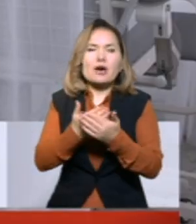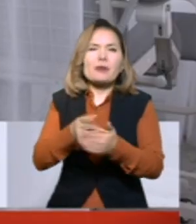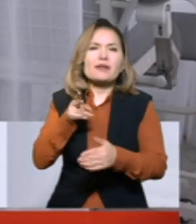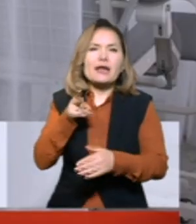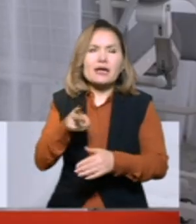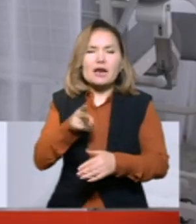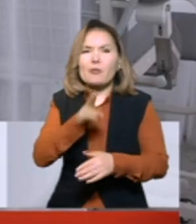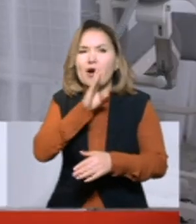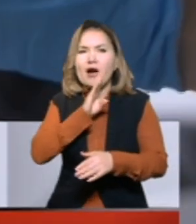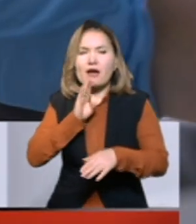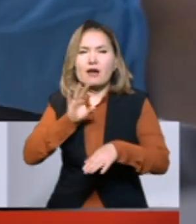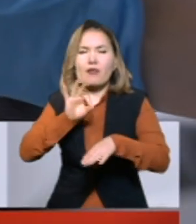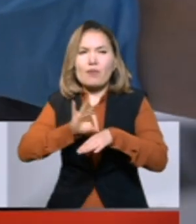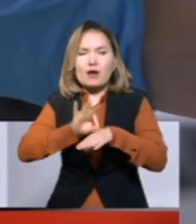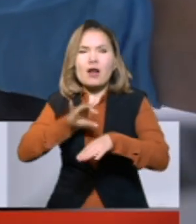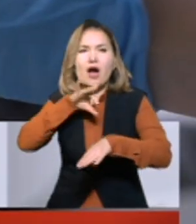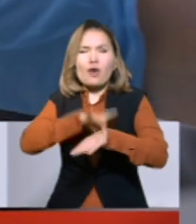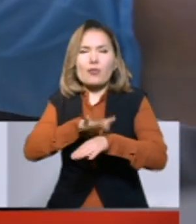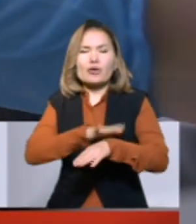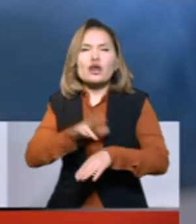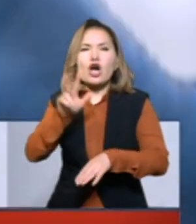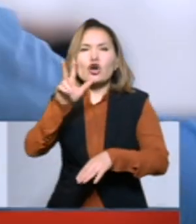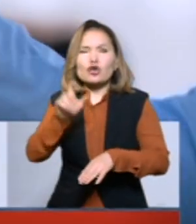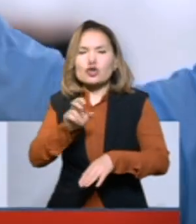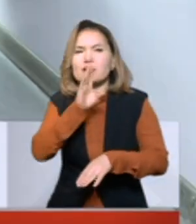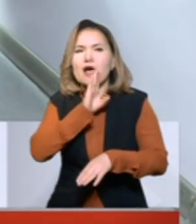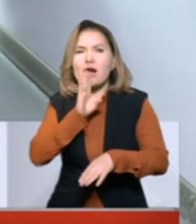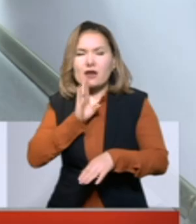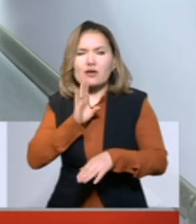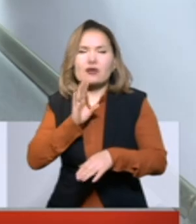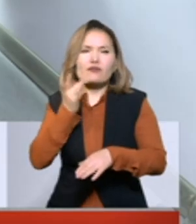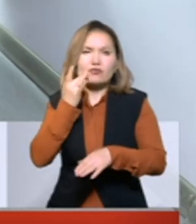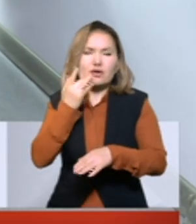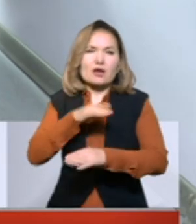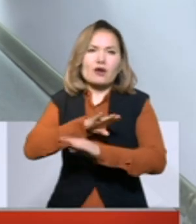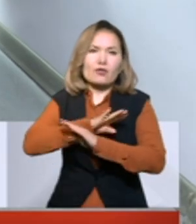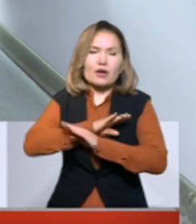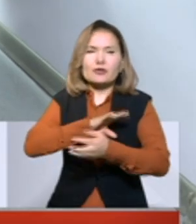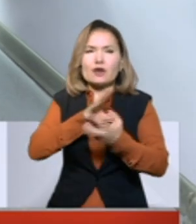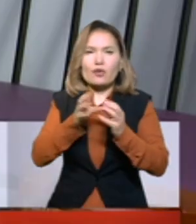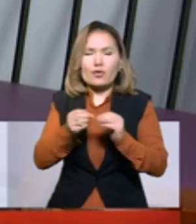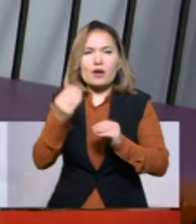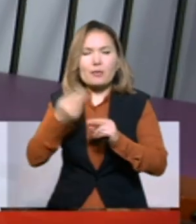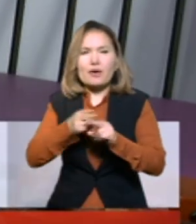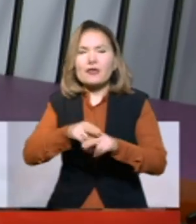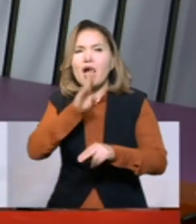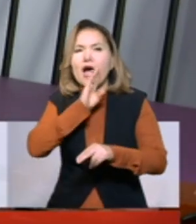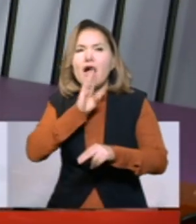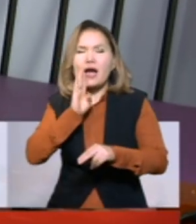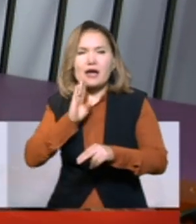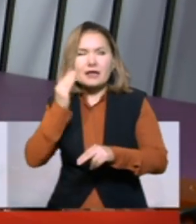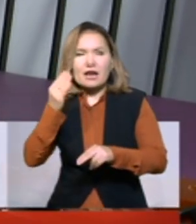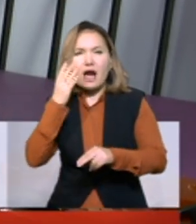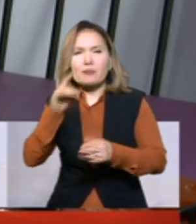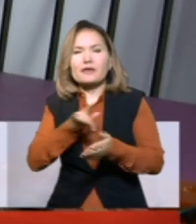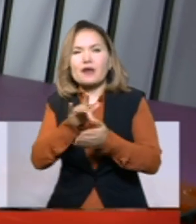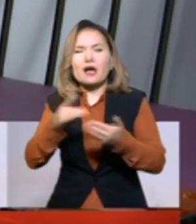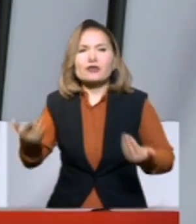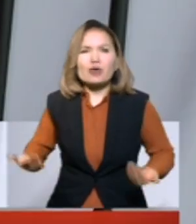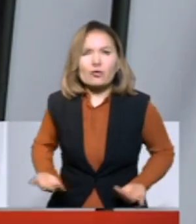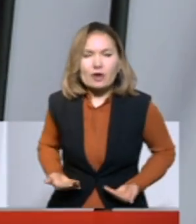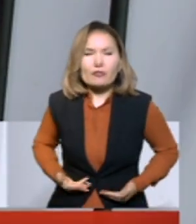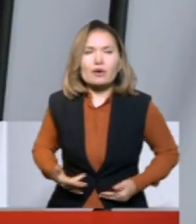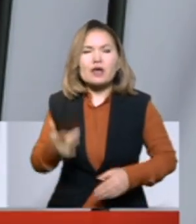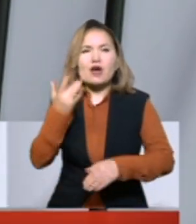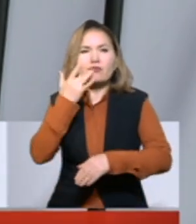осы диагноз қойылса, 300-ге жуығы қатерлі ісіктен көз жұмады. Алматылық Ирина Васильевна еш жері ауырмаса да жыл басында анализ